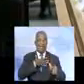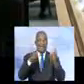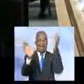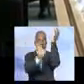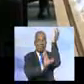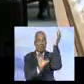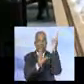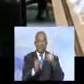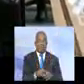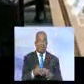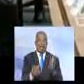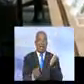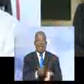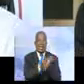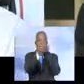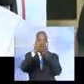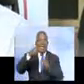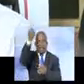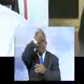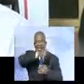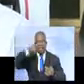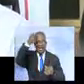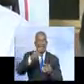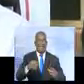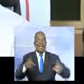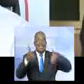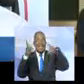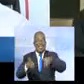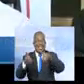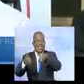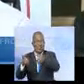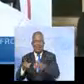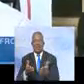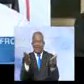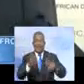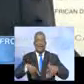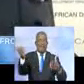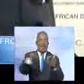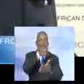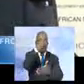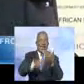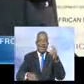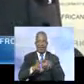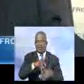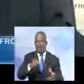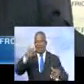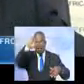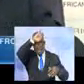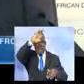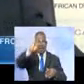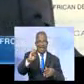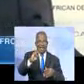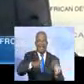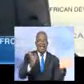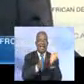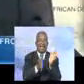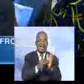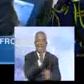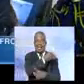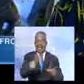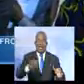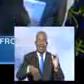des personnalités et institutions s'engageront dans la lutte contre l'épidémie de fièvre hémorragique Ebola. La Fondation Didier Drogba et la BAD ont